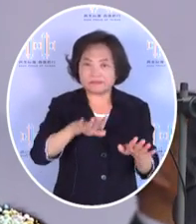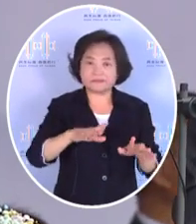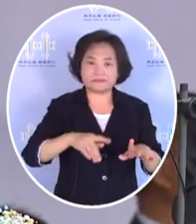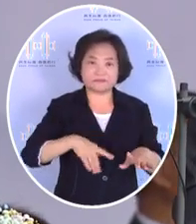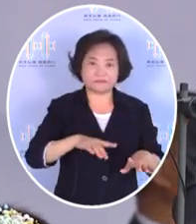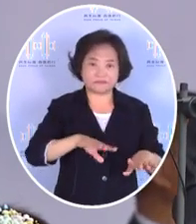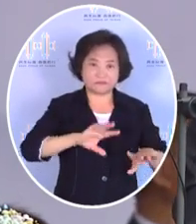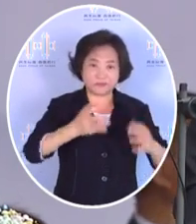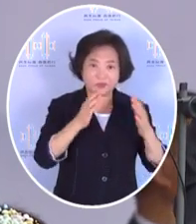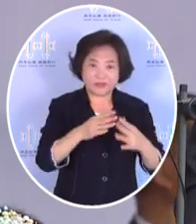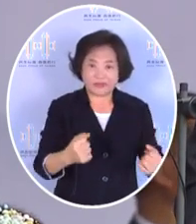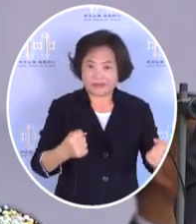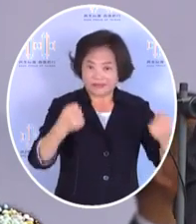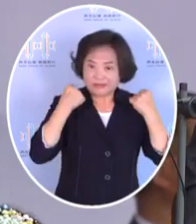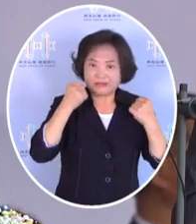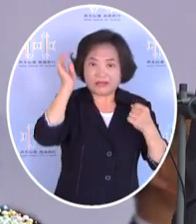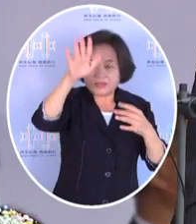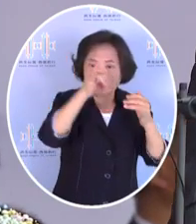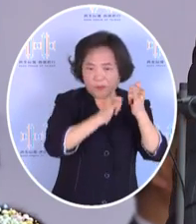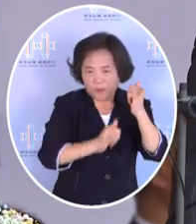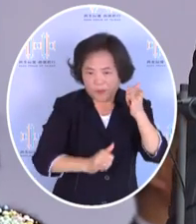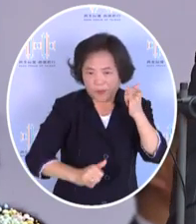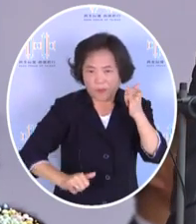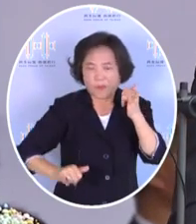家留给台湾的下一代。